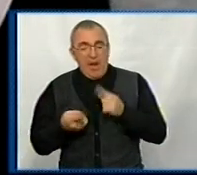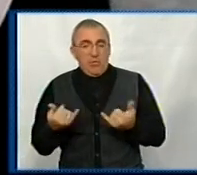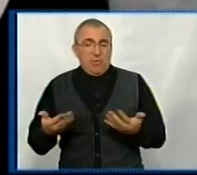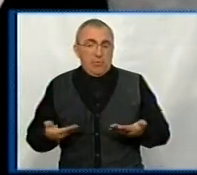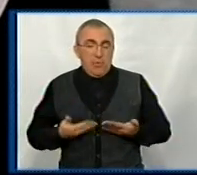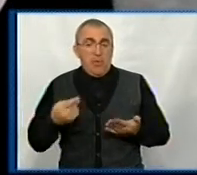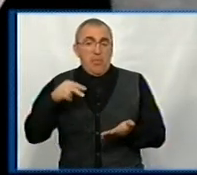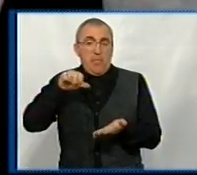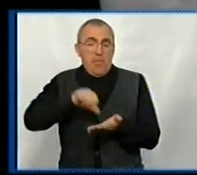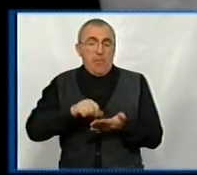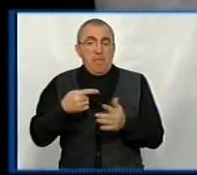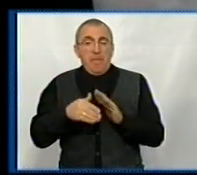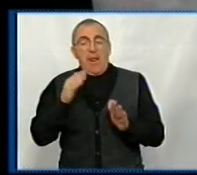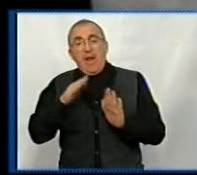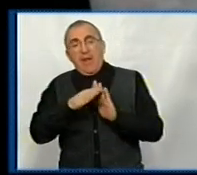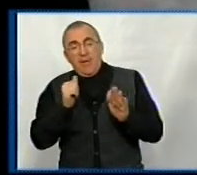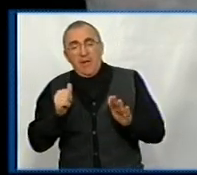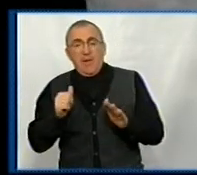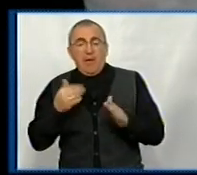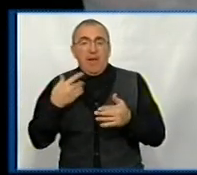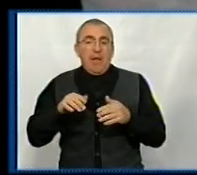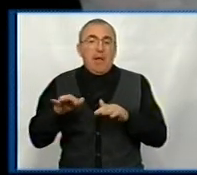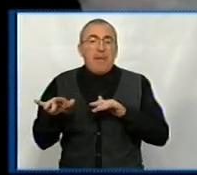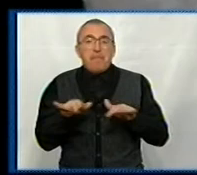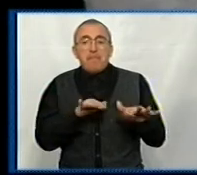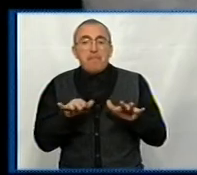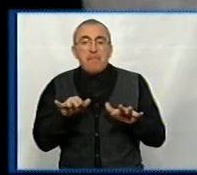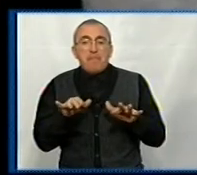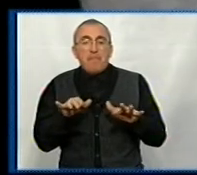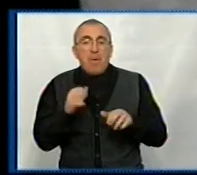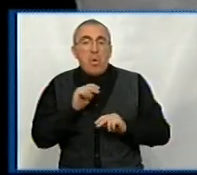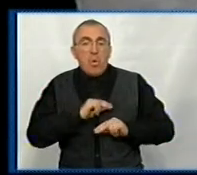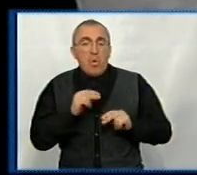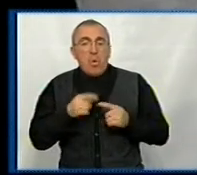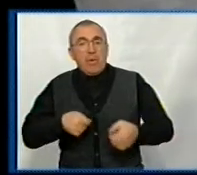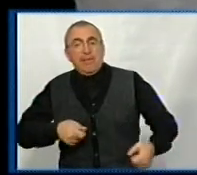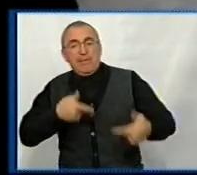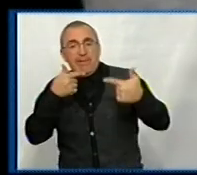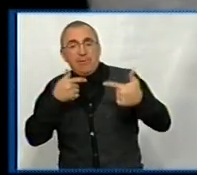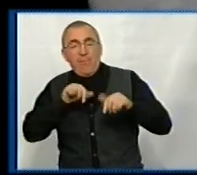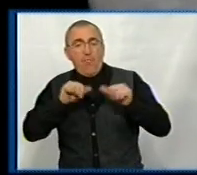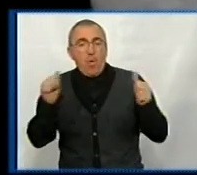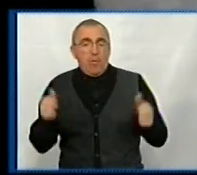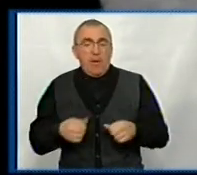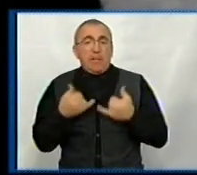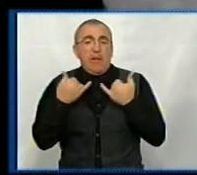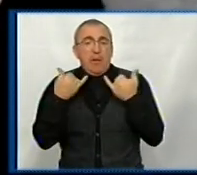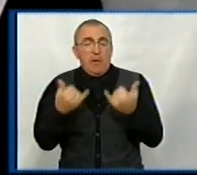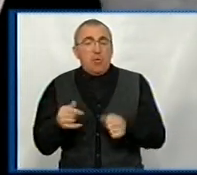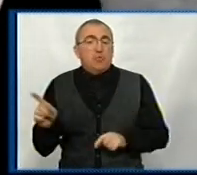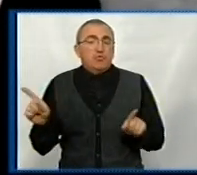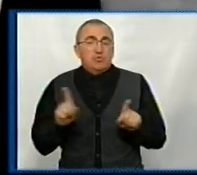нас перед викликом, перед вибором форм і методів роботи у дистанційному форматі. Для того,